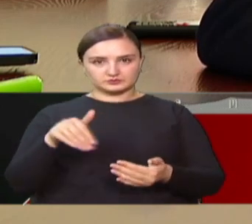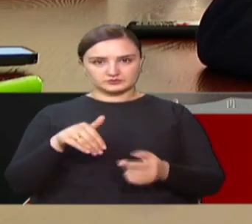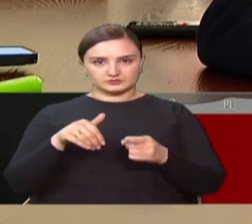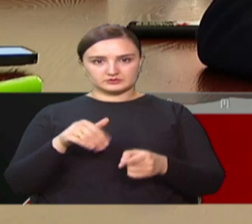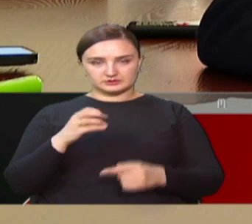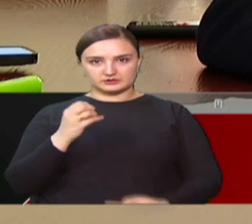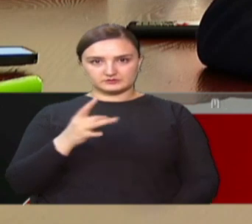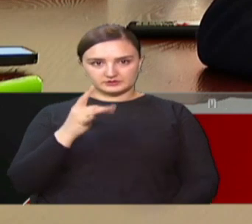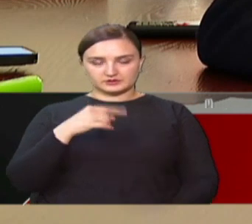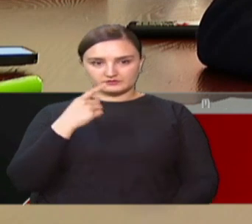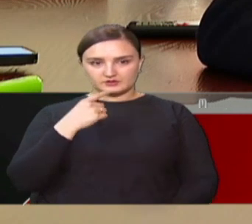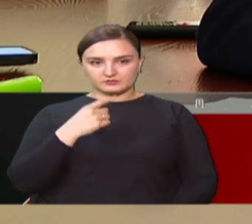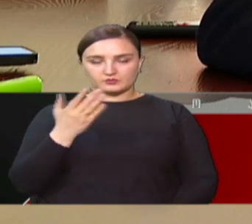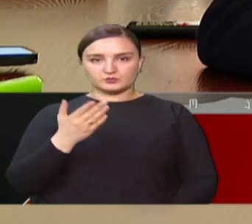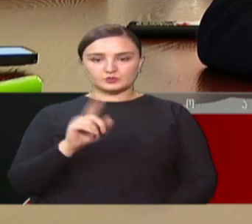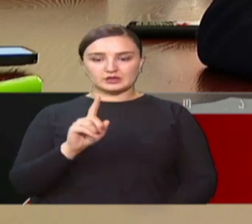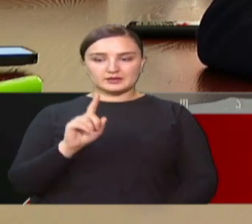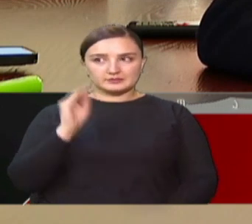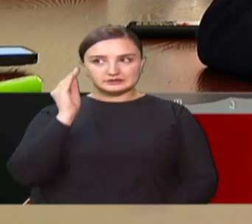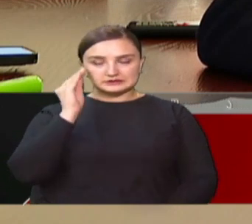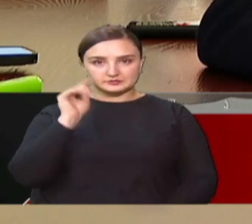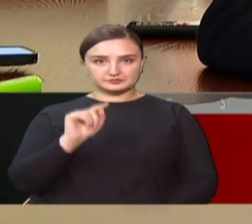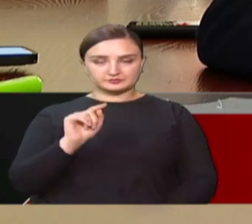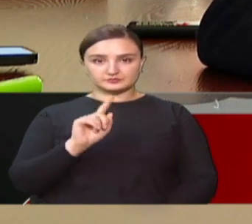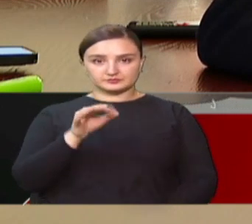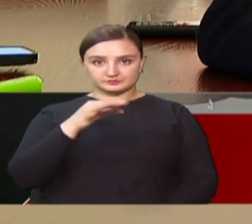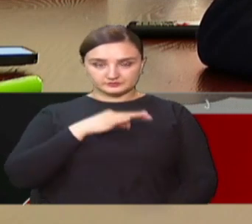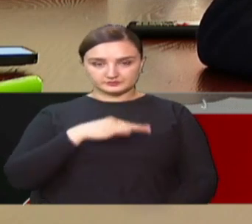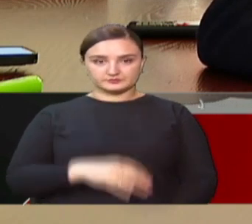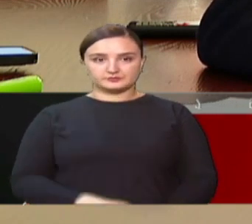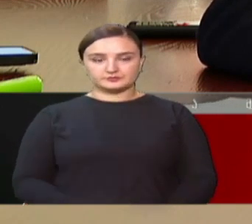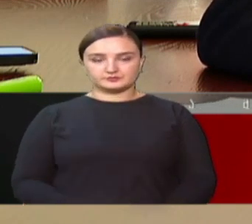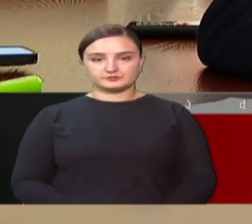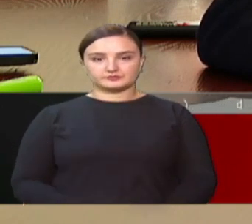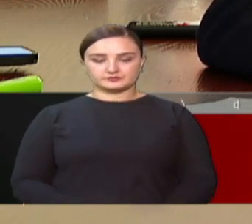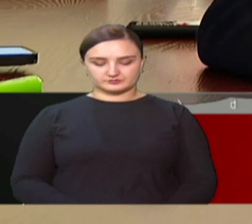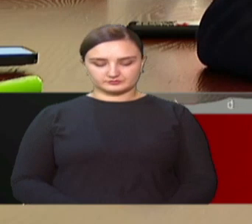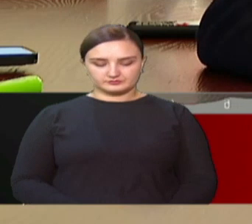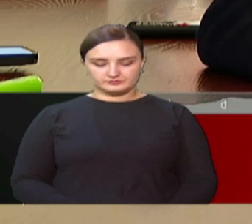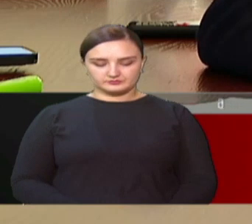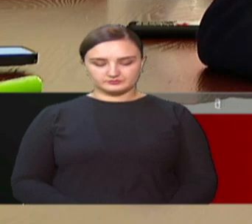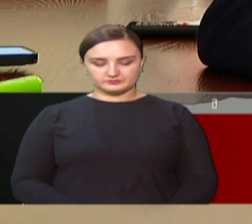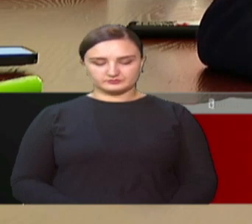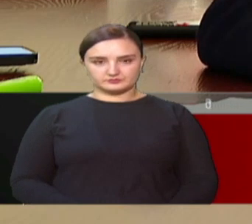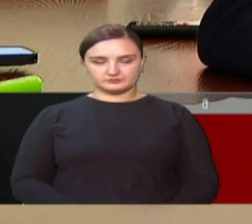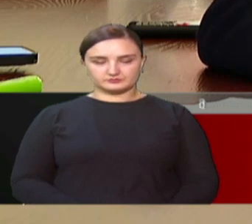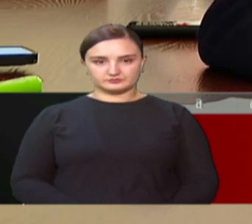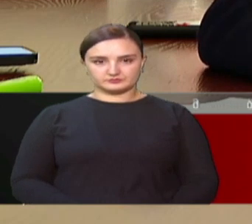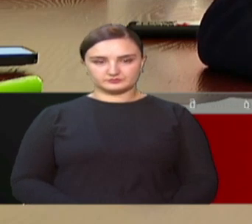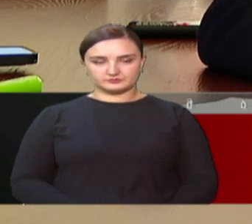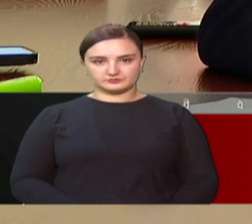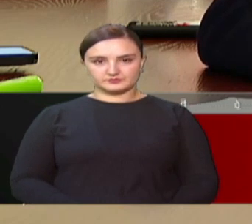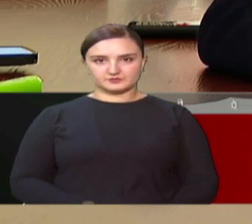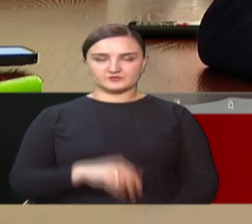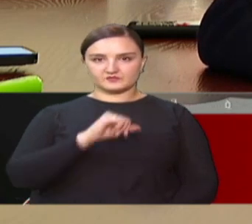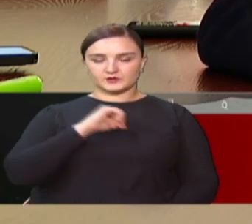უსაფუძვლოდ კიდევ ერთხელ გეუბნები, თუ რამე საფუძველს მიგვითითებენ შინ თუ გარეთ, ჩვენ თვითონ შევქმნით კომისიასაც და ჩვენ